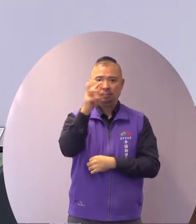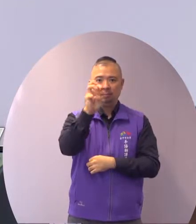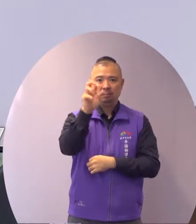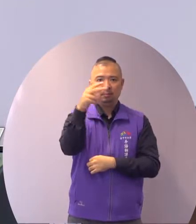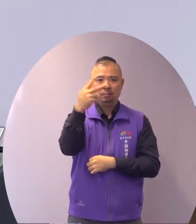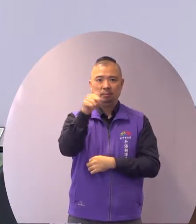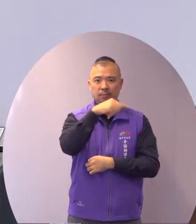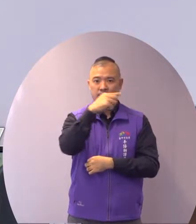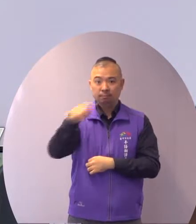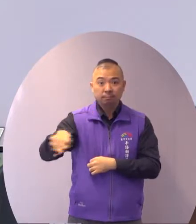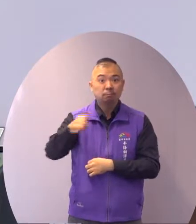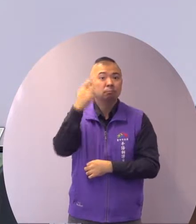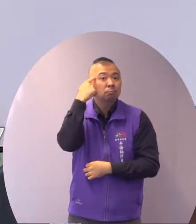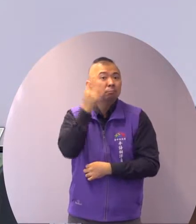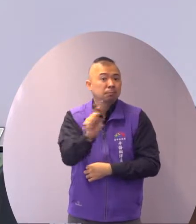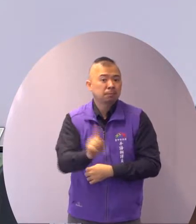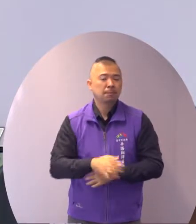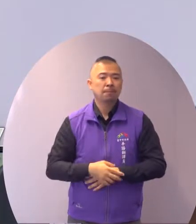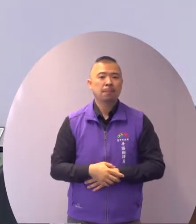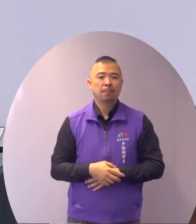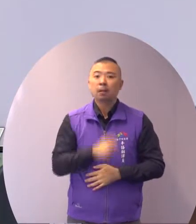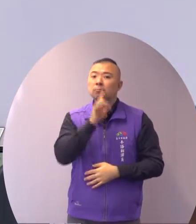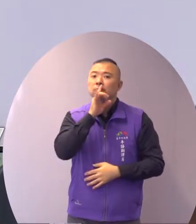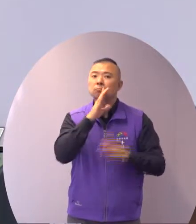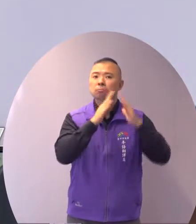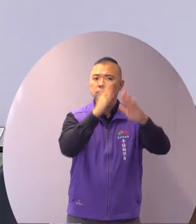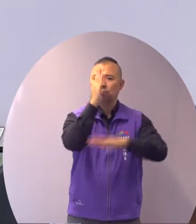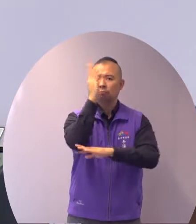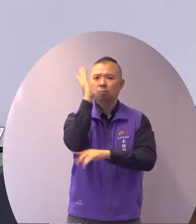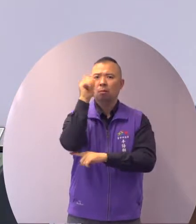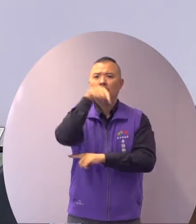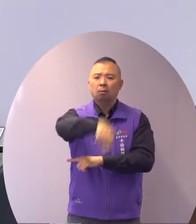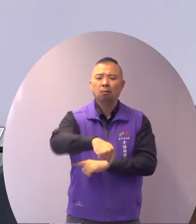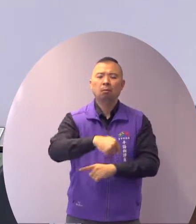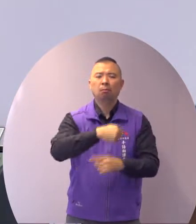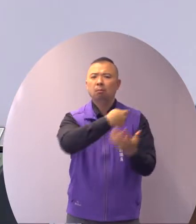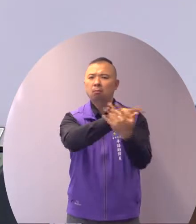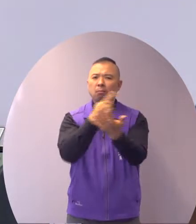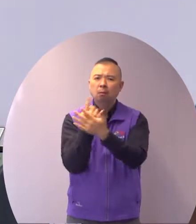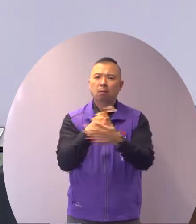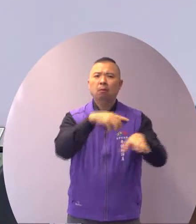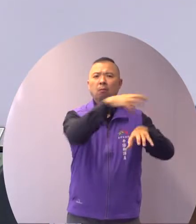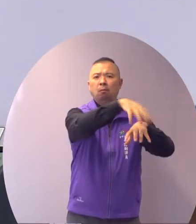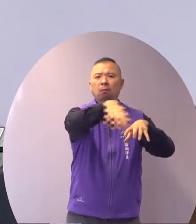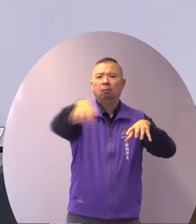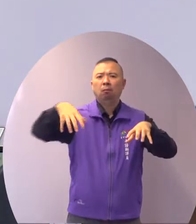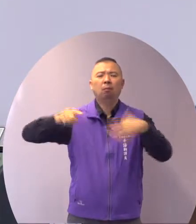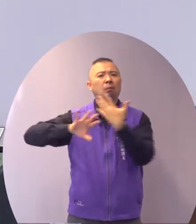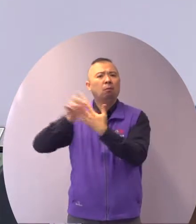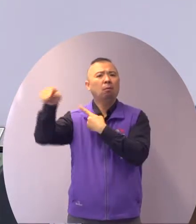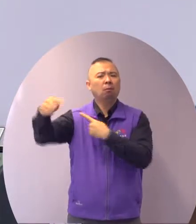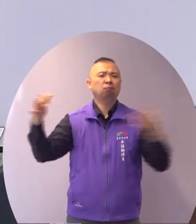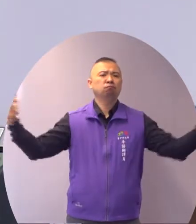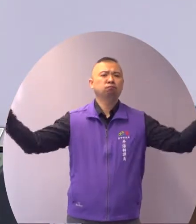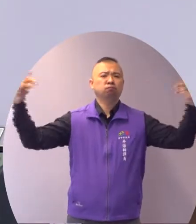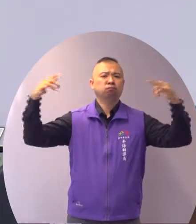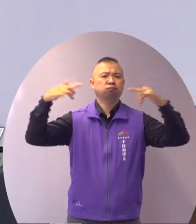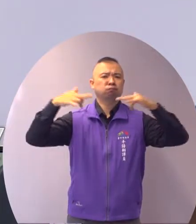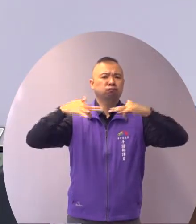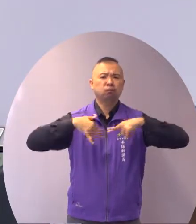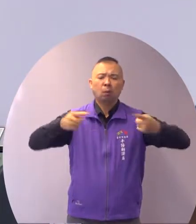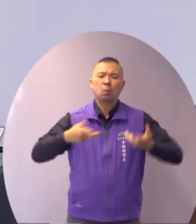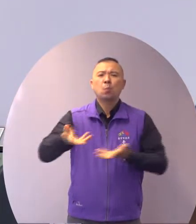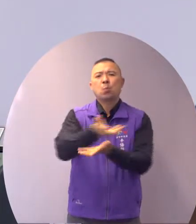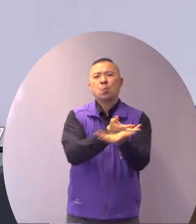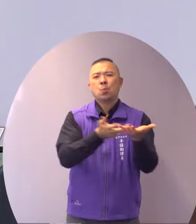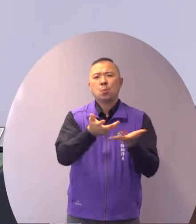3237人。这是什么意思呢？其实本市是国际大都市，我们平常就会有民众返台进入台中